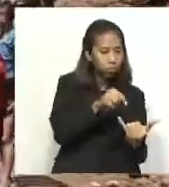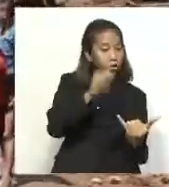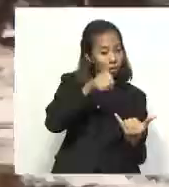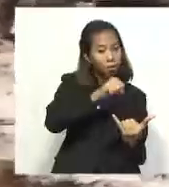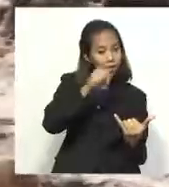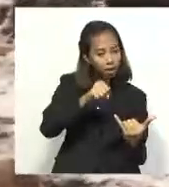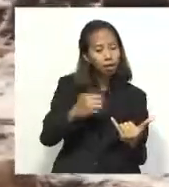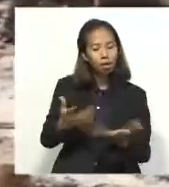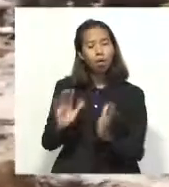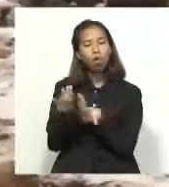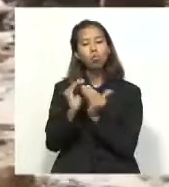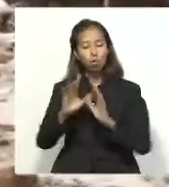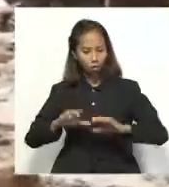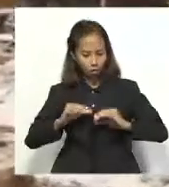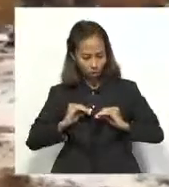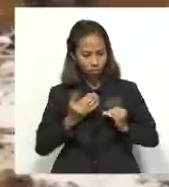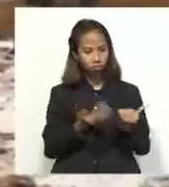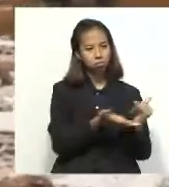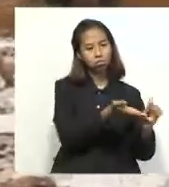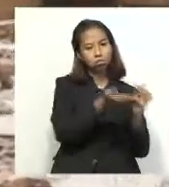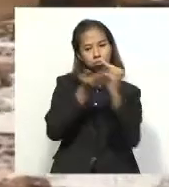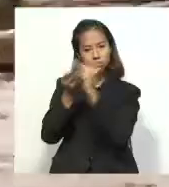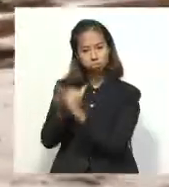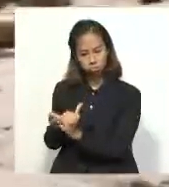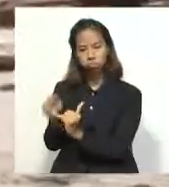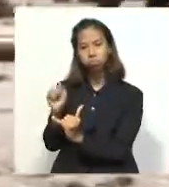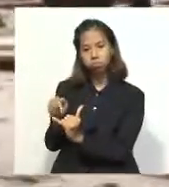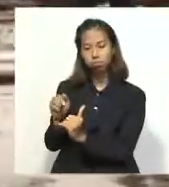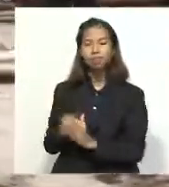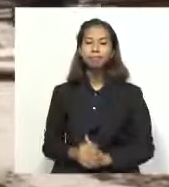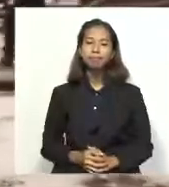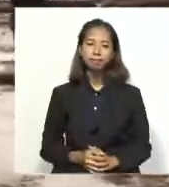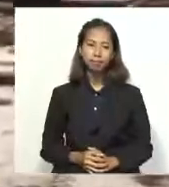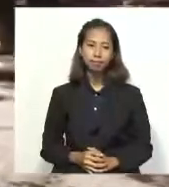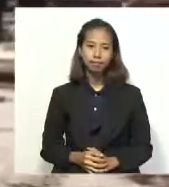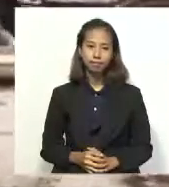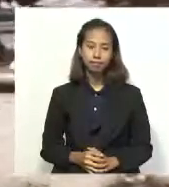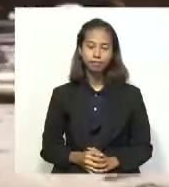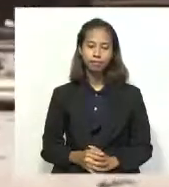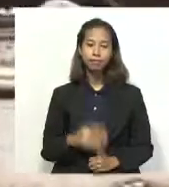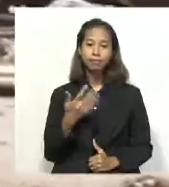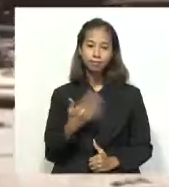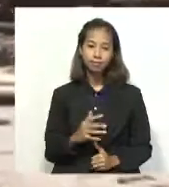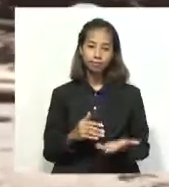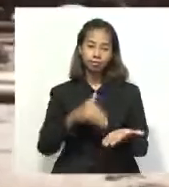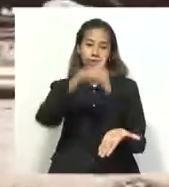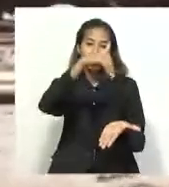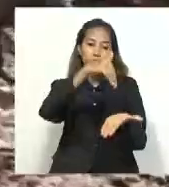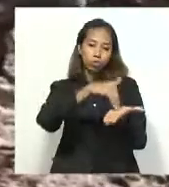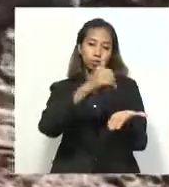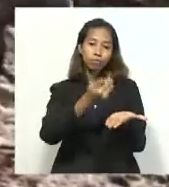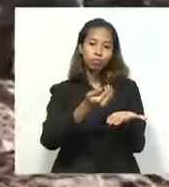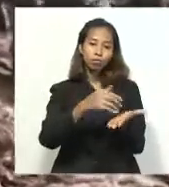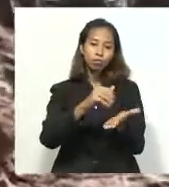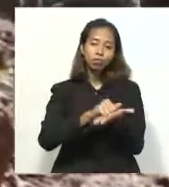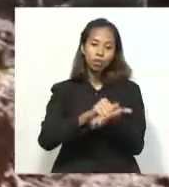การเสียชีวิตนะคะและติดต่อขอรับศพกลับไปทำพิธีทางศาสนาค่ะ ส่วนทางด้านของกองอำนวยการหลักนะครับยัง